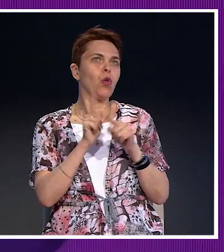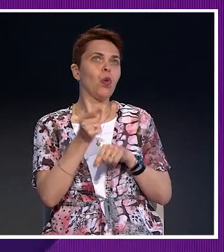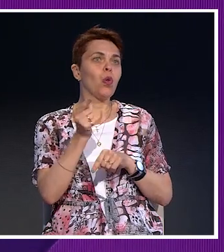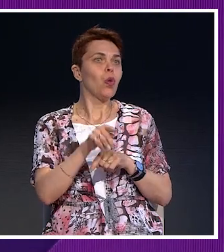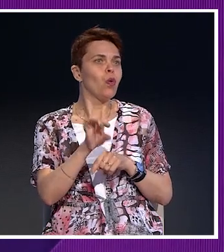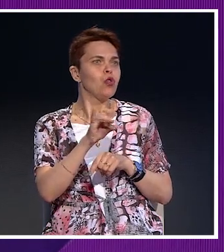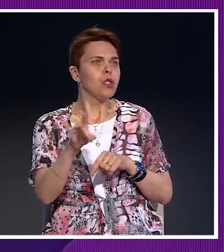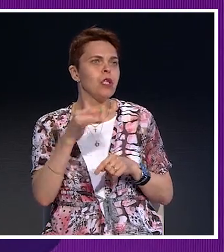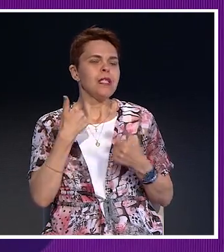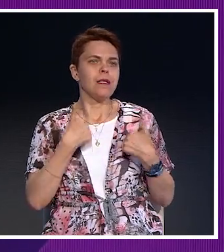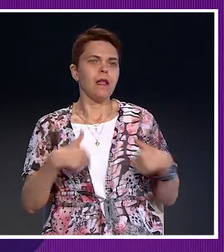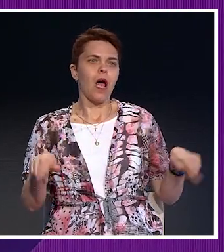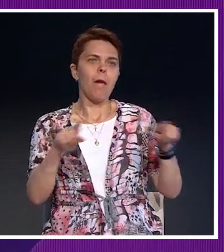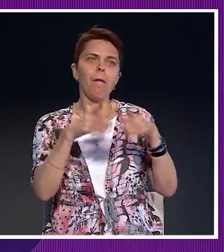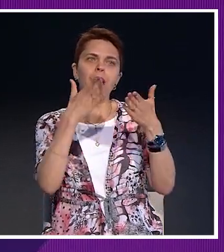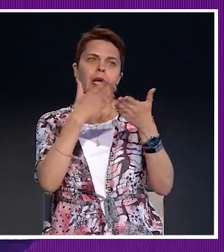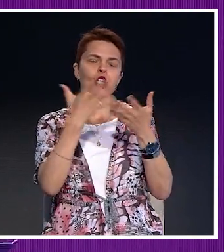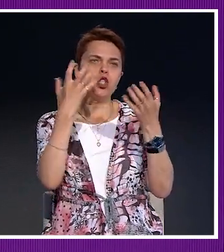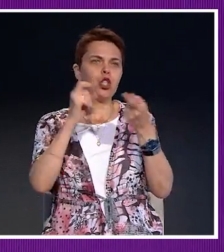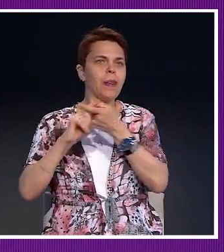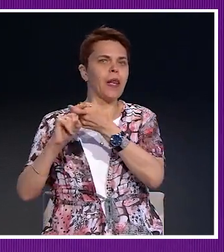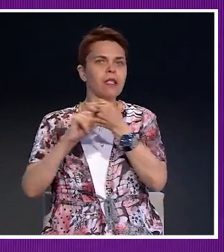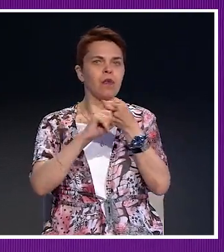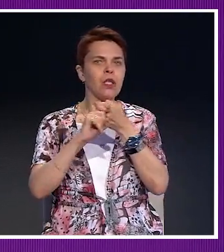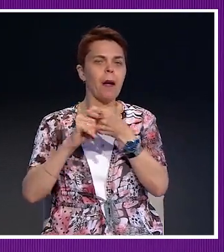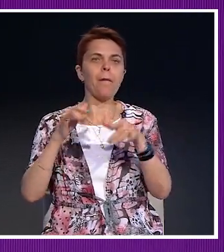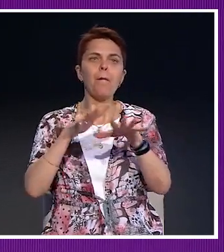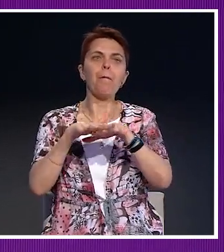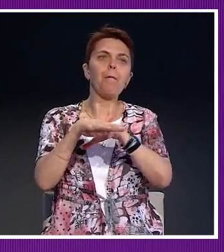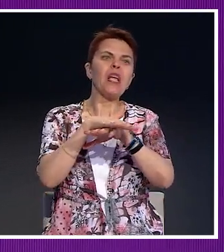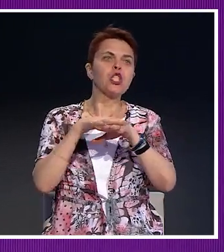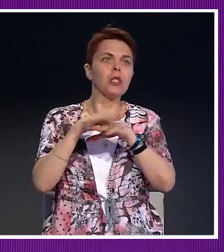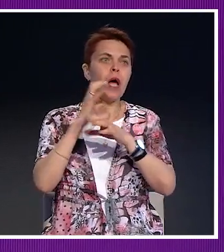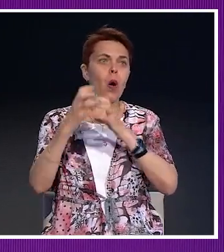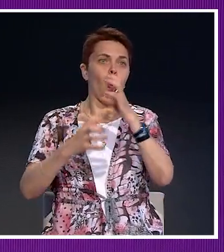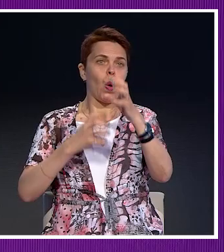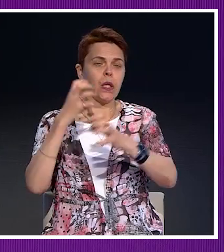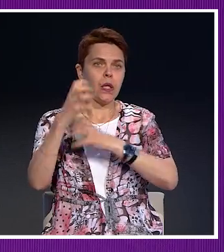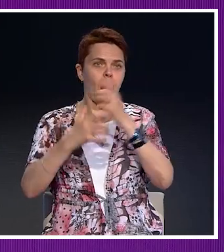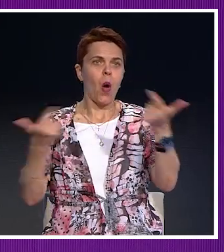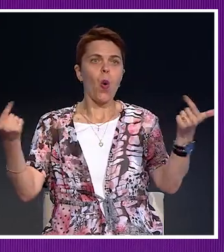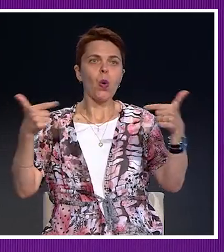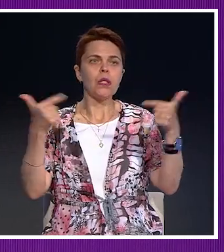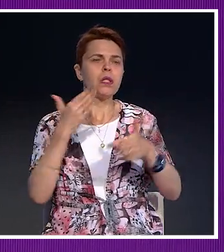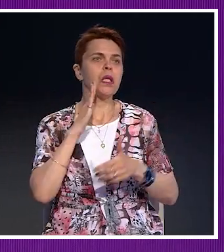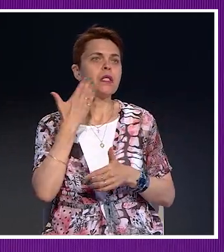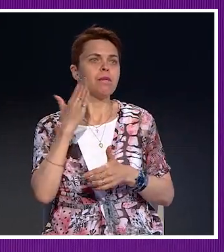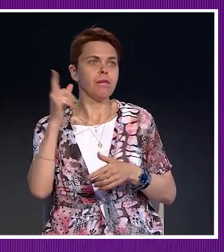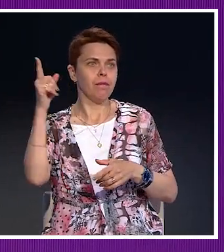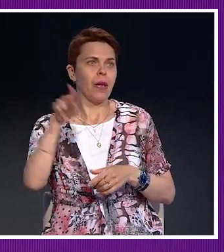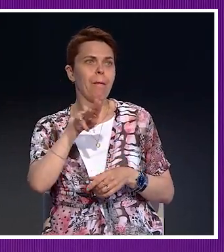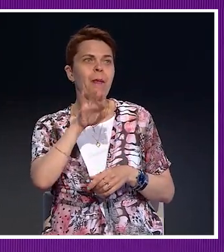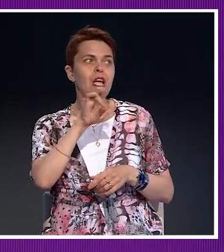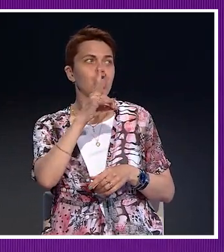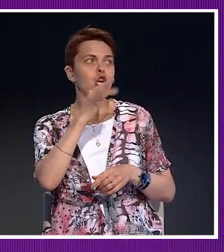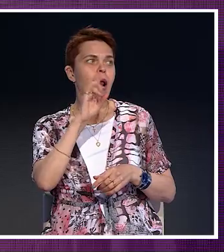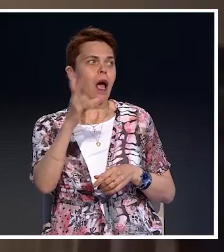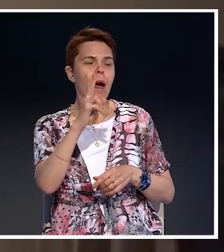Отож, з нами ще є на зв'язку наша міжнародна гостя, вона конкретно зі Сполучених Штатів,